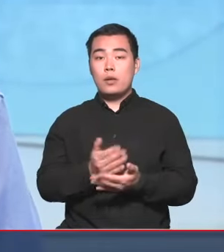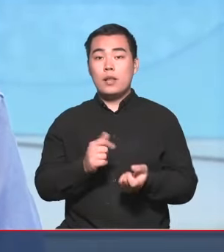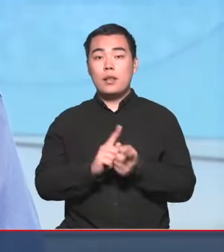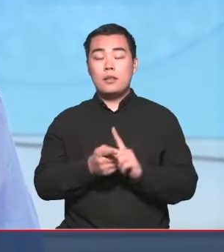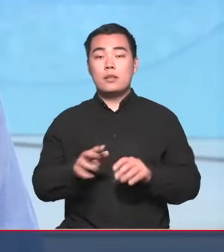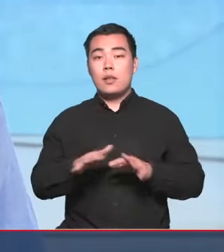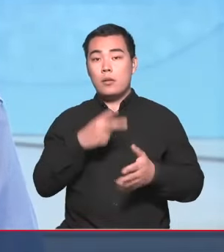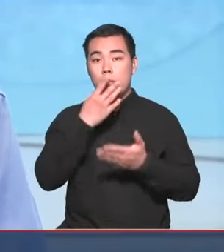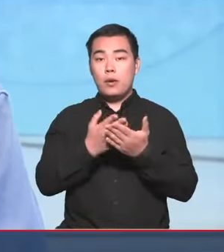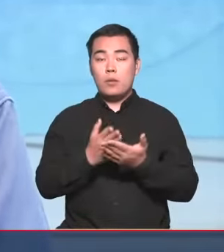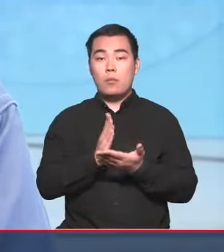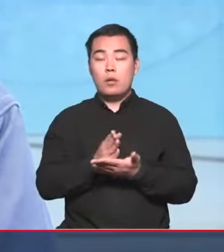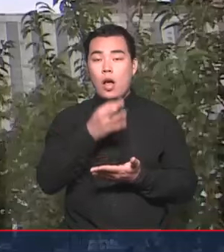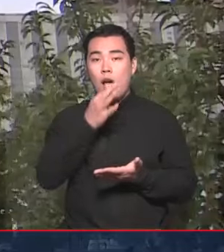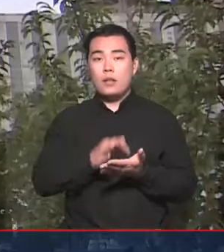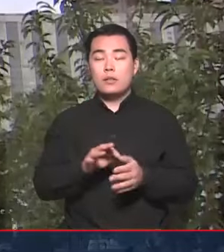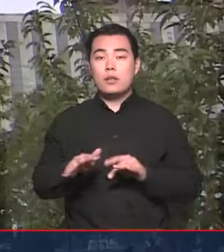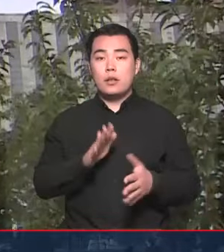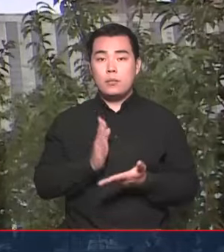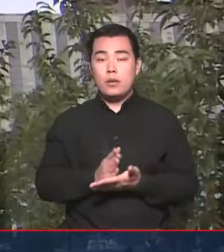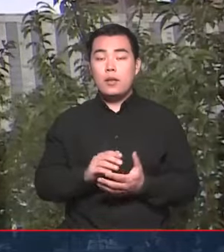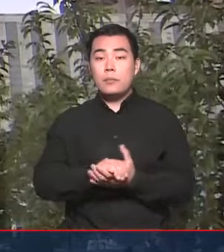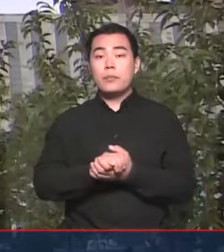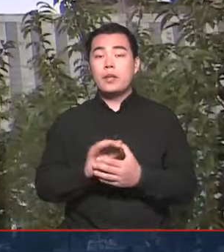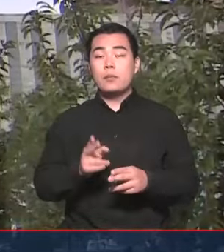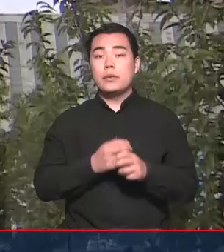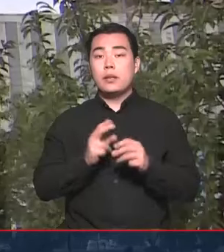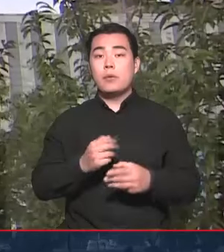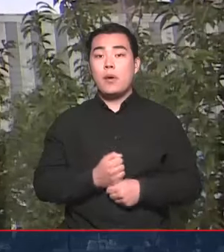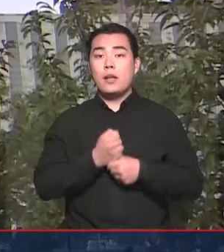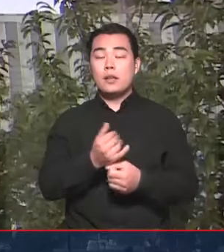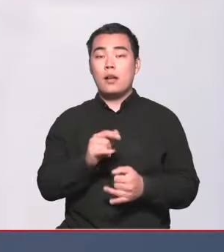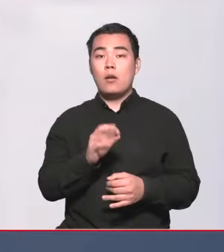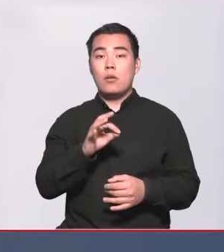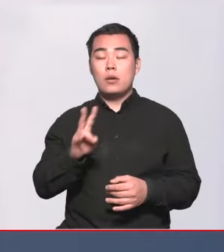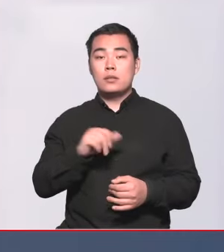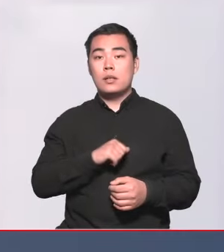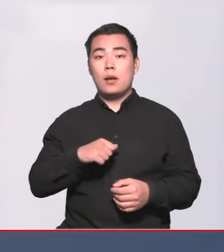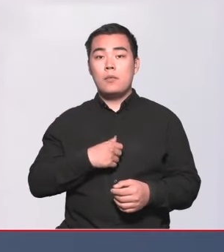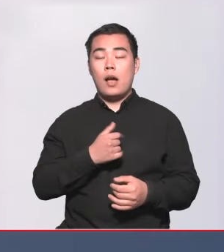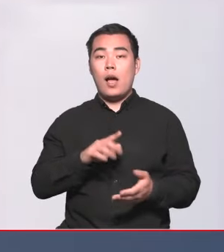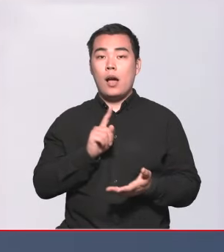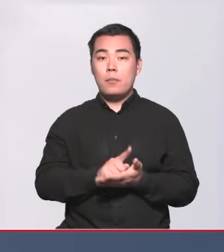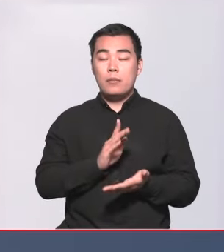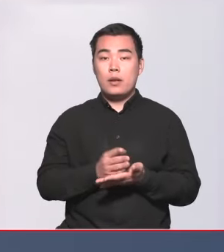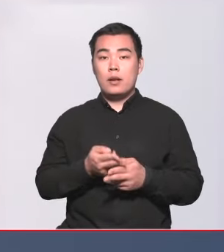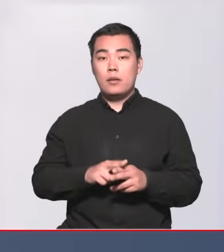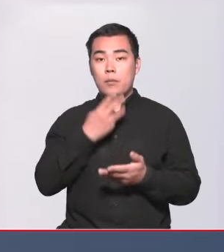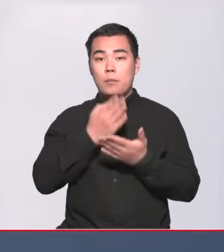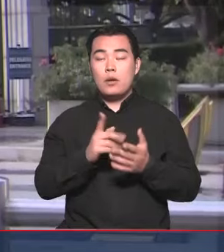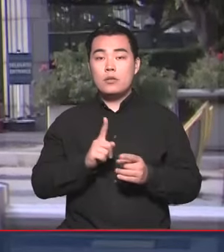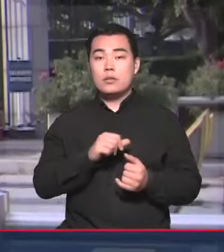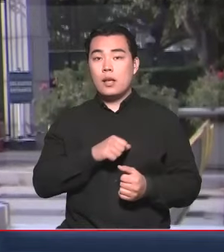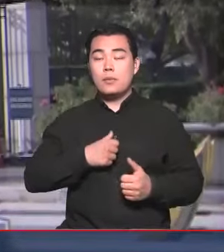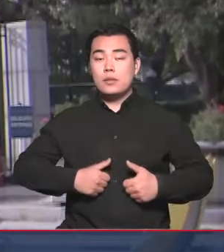күтеміз. Бұл өте зор жауапкершілік. Бейбітшілік пен қауіпсіздікті қолдау Біріккен ұлттар ұйымының ең негізгі міндеті. Бұған талас жоқ,